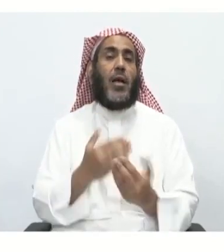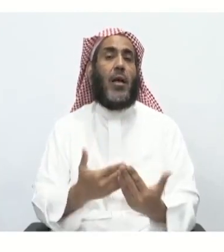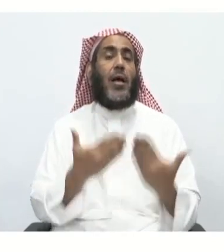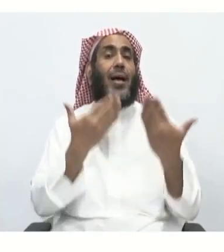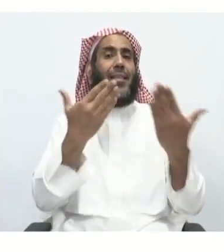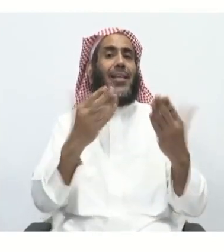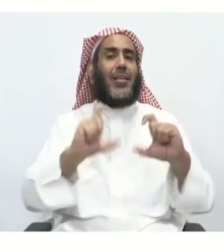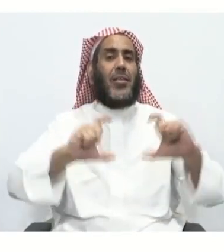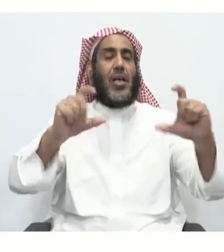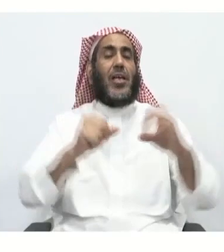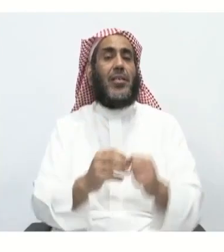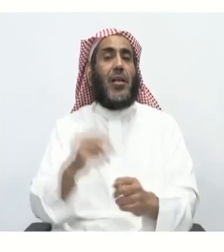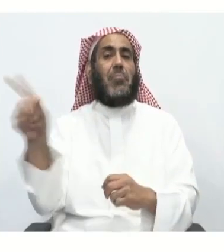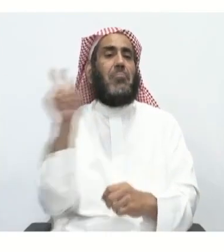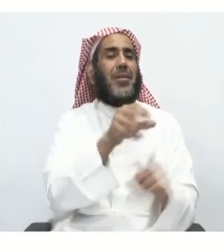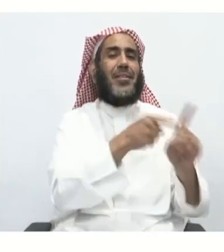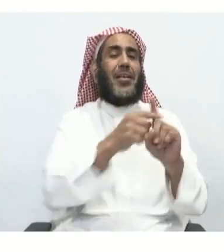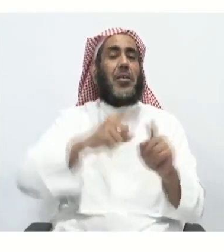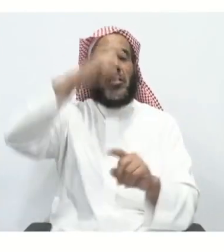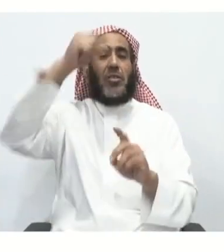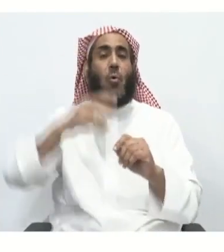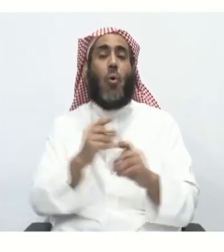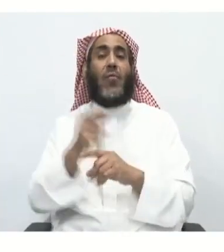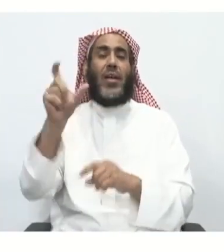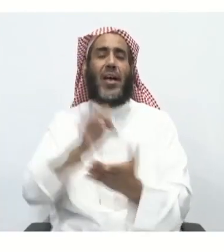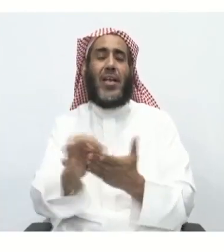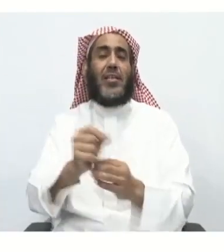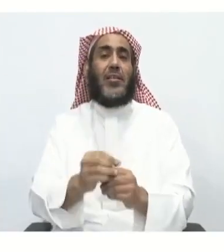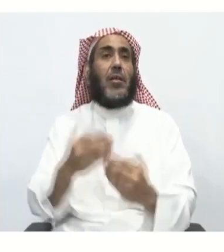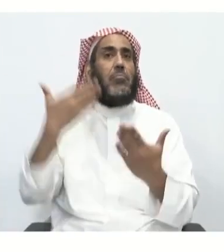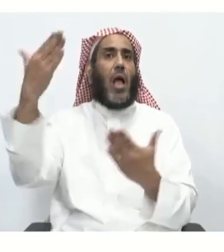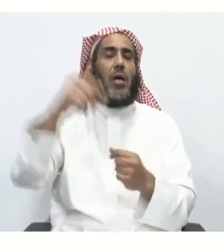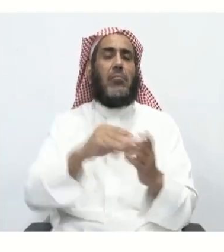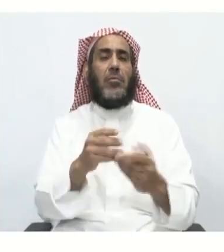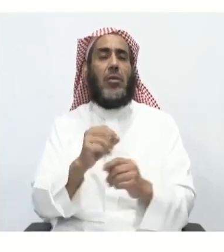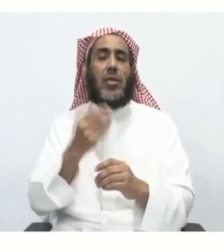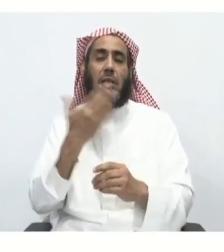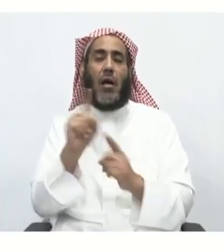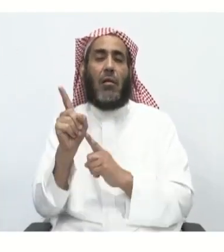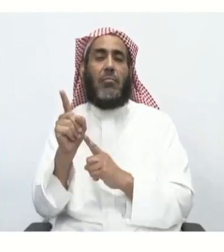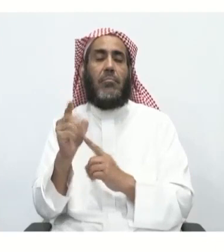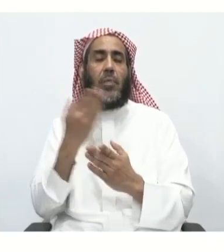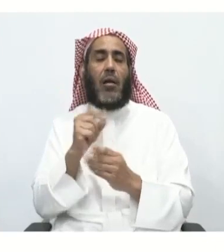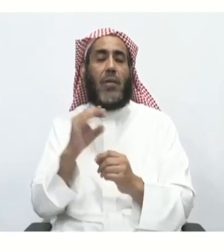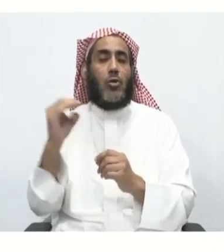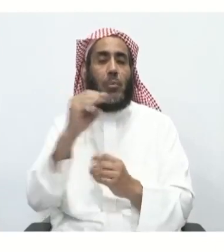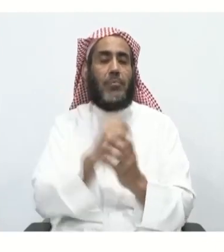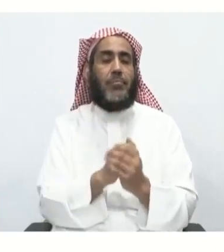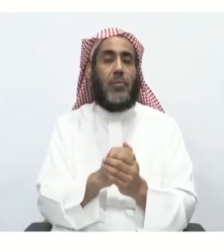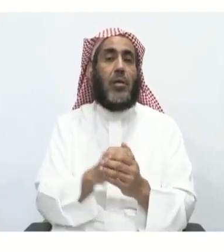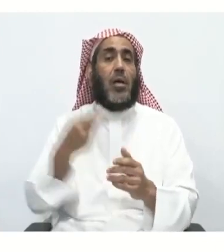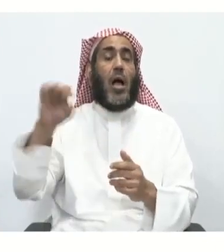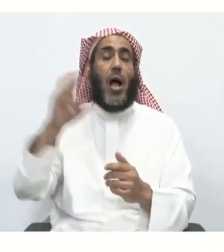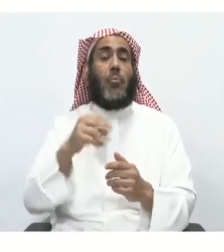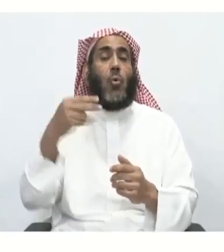للتين اجتهدت وفي قريتنا داع تقول مثلا هنا طبعا هذه تقرا تقرا فيها جمل عمرو